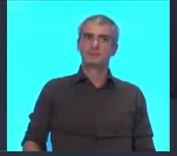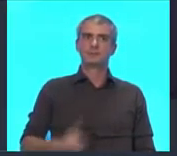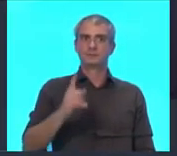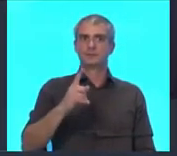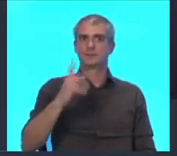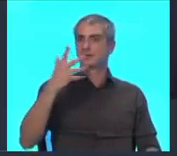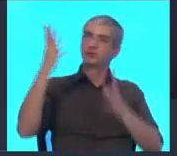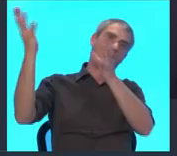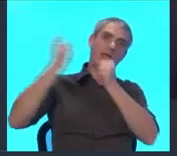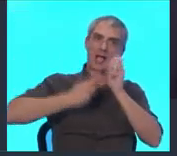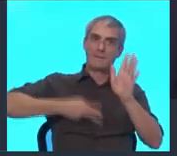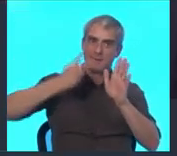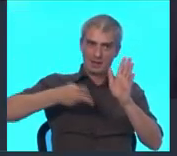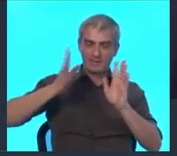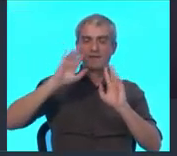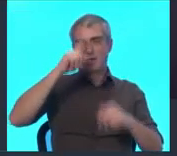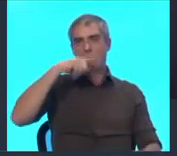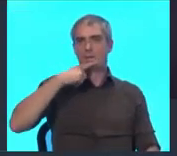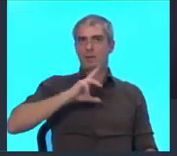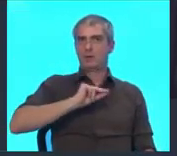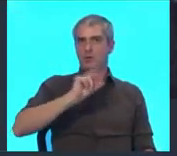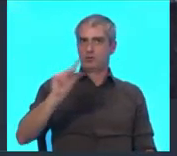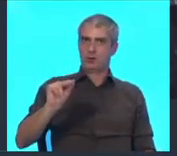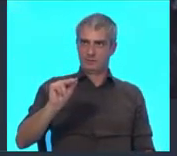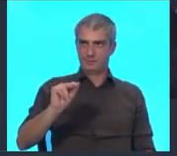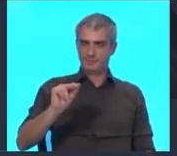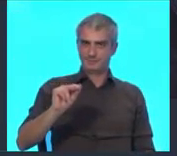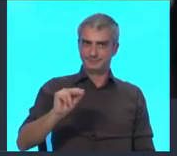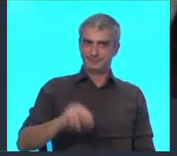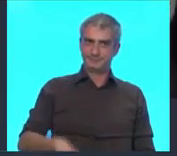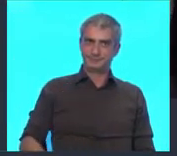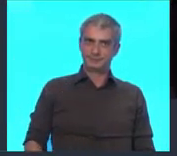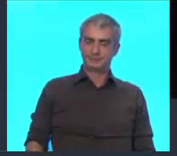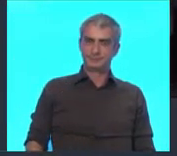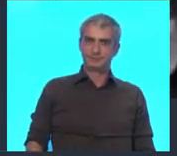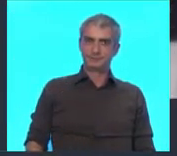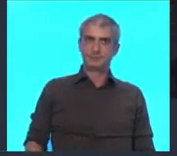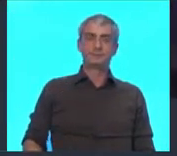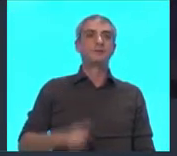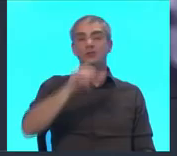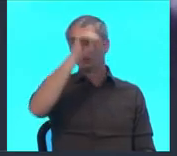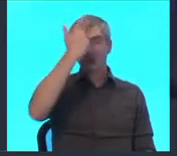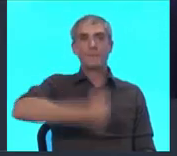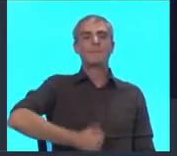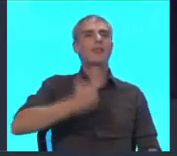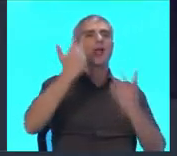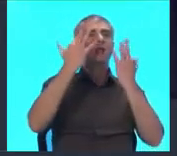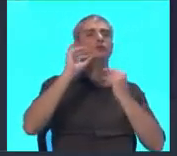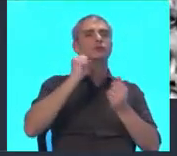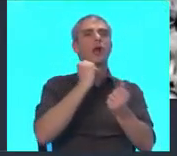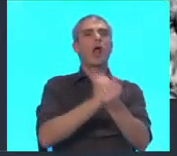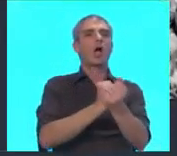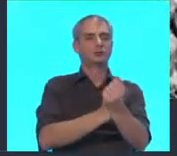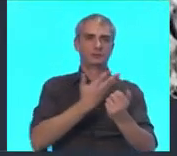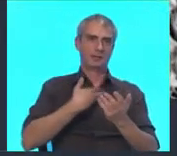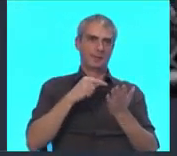dem Waggon getrieben wurde. Und mein Vater. את השם מנהל החשבונות של אושוויץ קיבל מפני